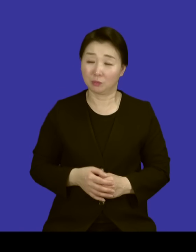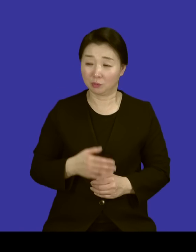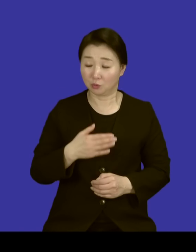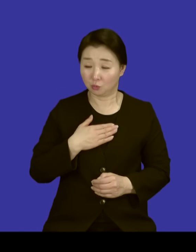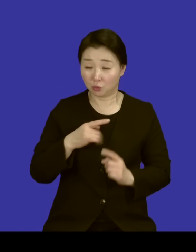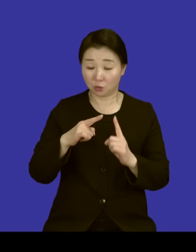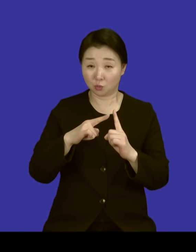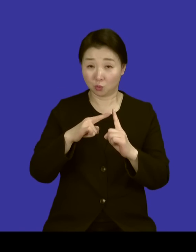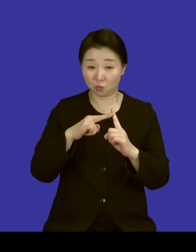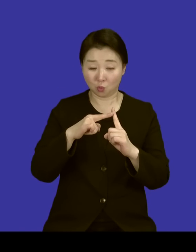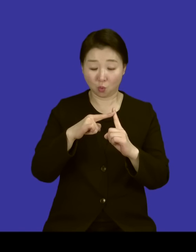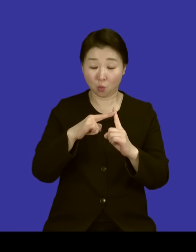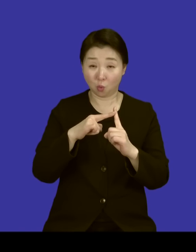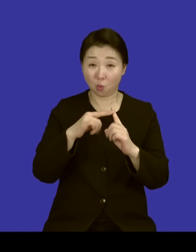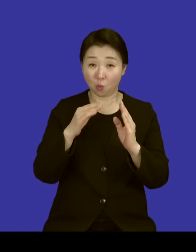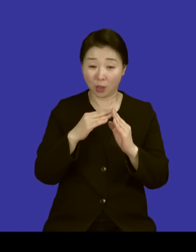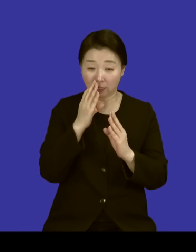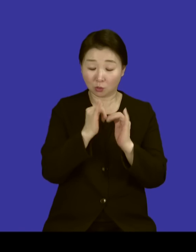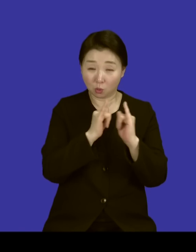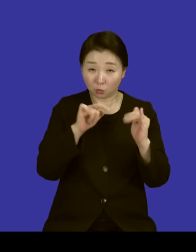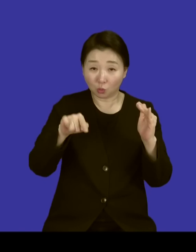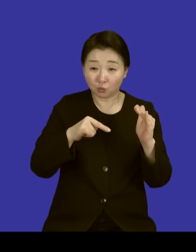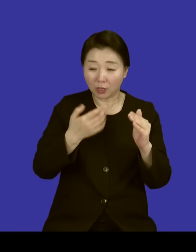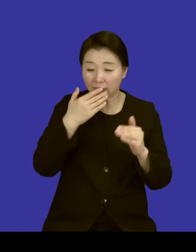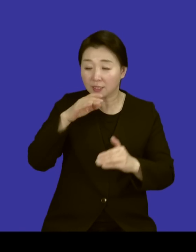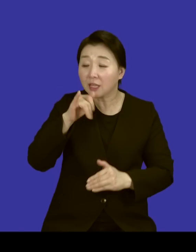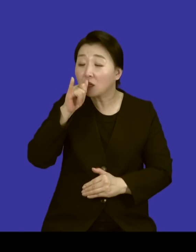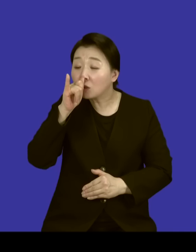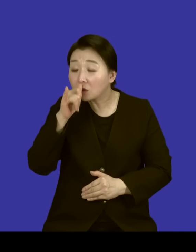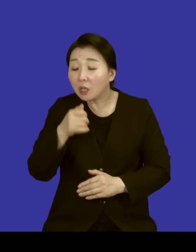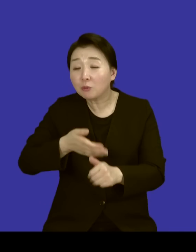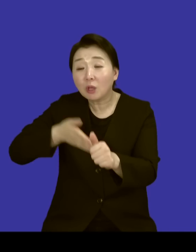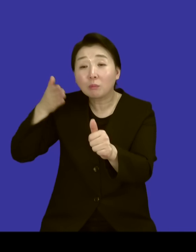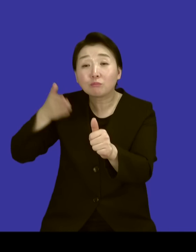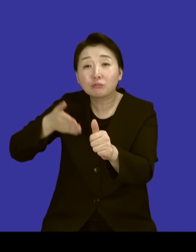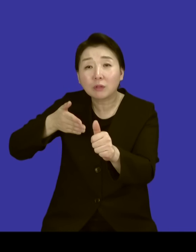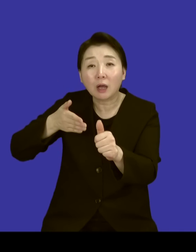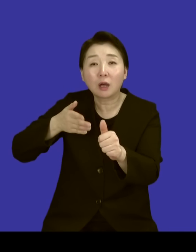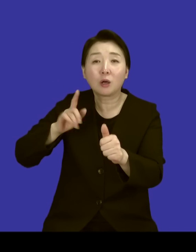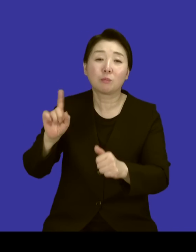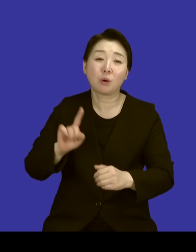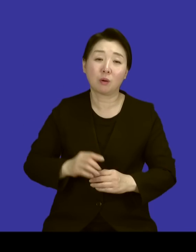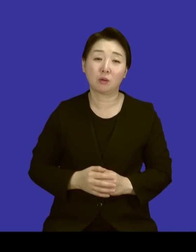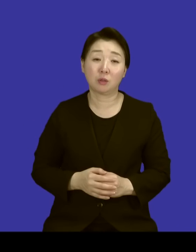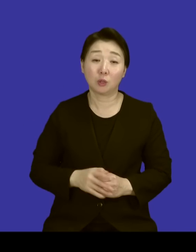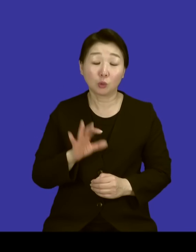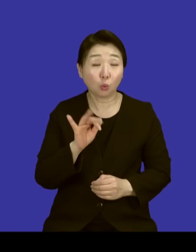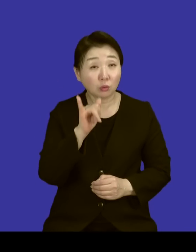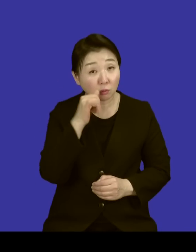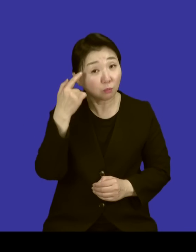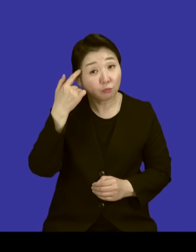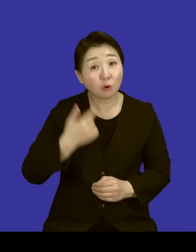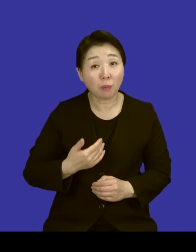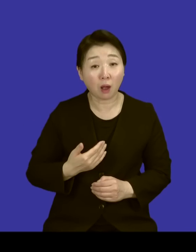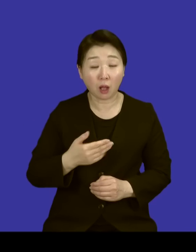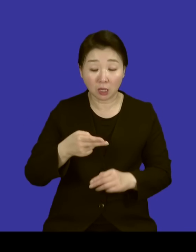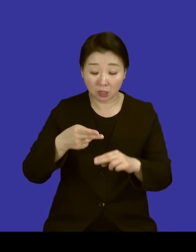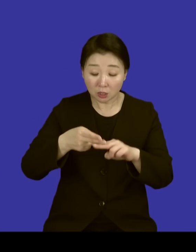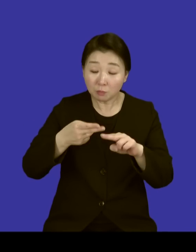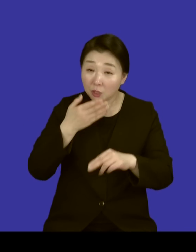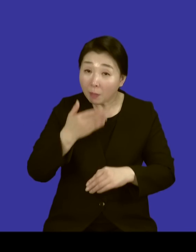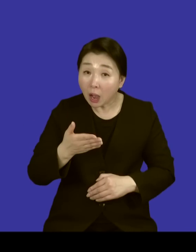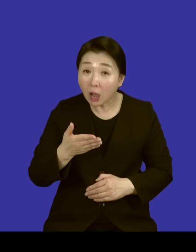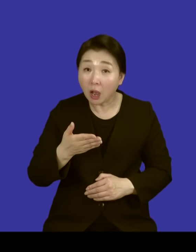저희 교인 중에 식당 하시는 분들이 계셔갖고 예. 제가 자문을 구했죠. 예. 그랬더니 교인들이 그러시더라고요. 목사님 돈 있어요? 어, 음식 할 줄 알아요?